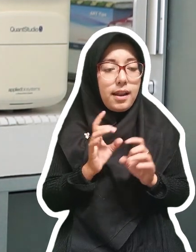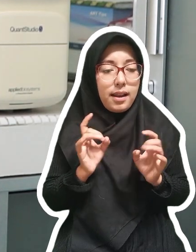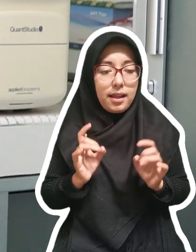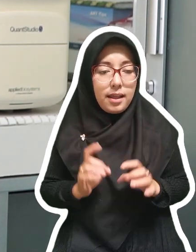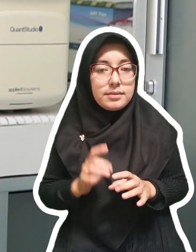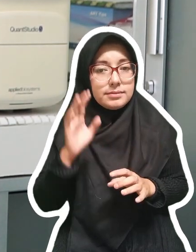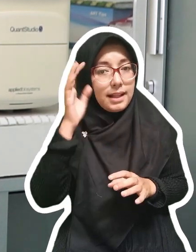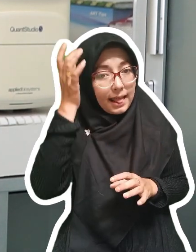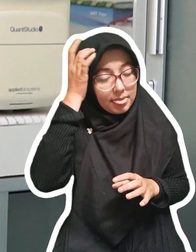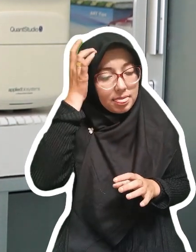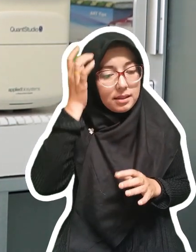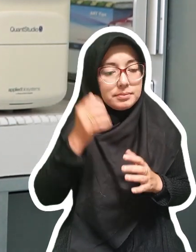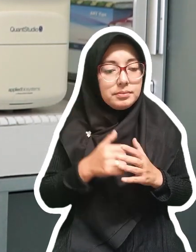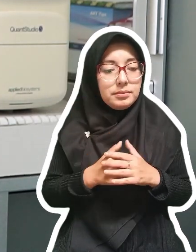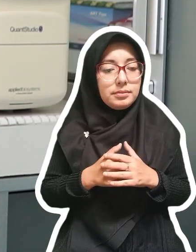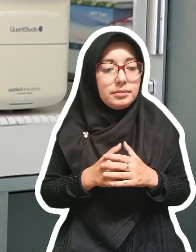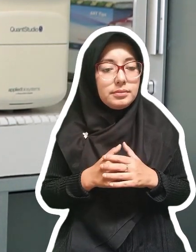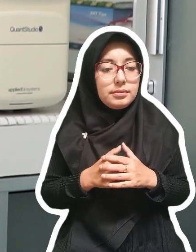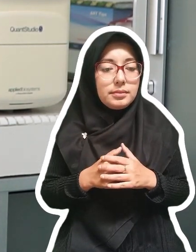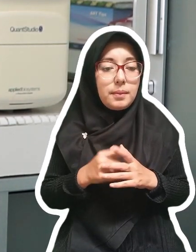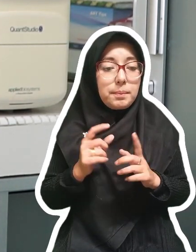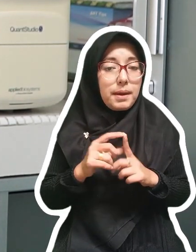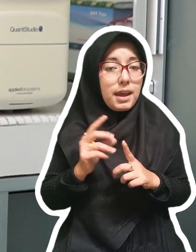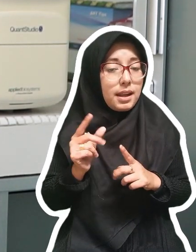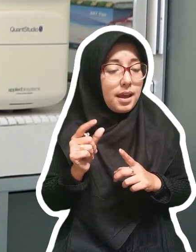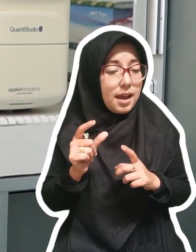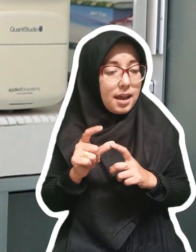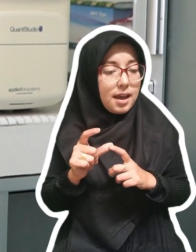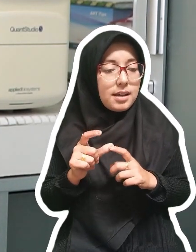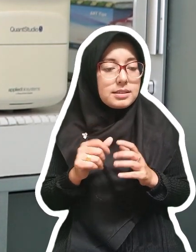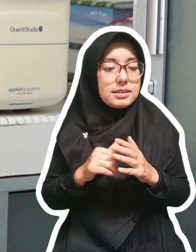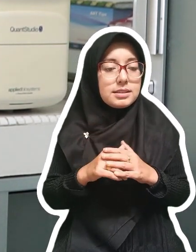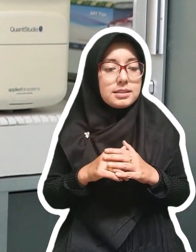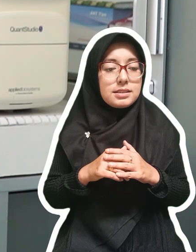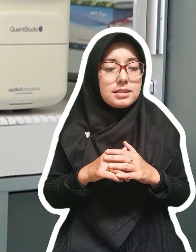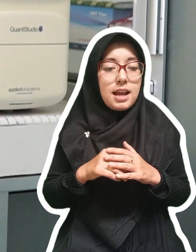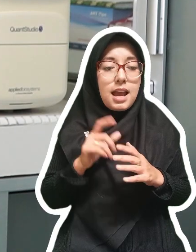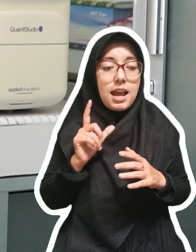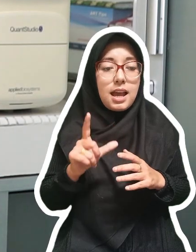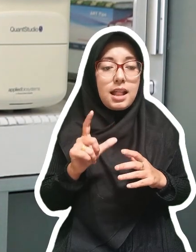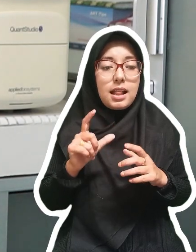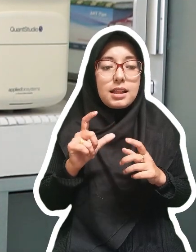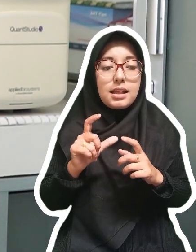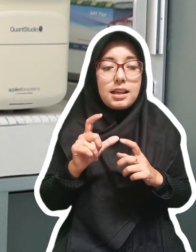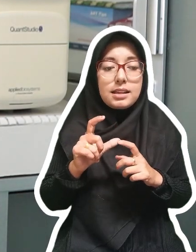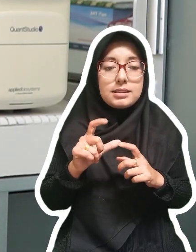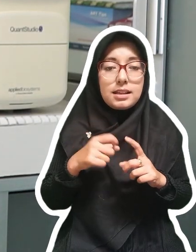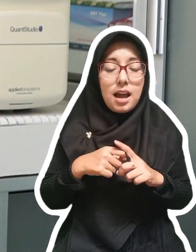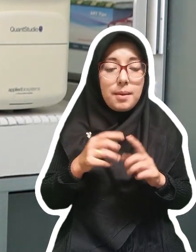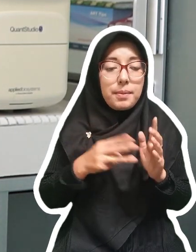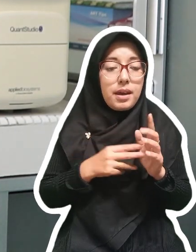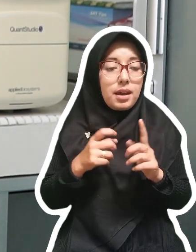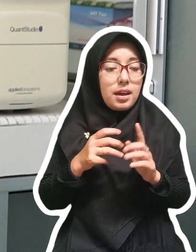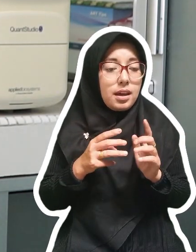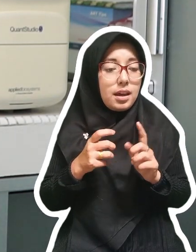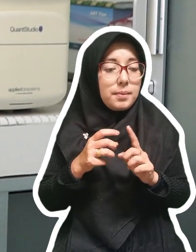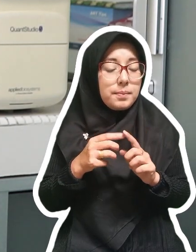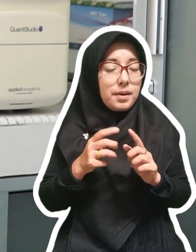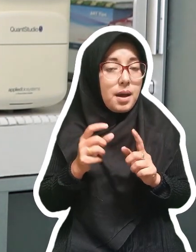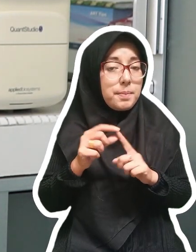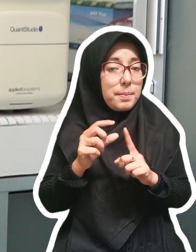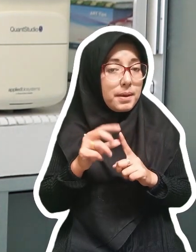BVD, IBR, ASF, PRRS, LSD, PMK,